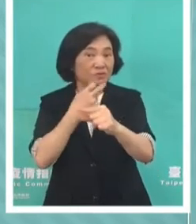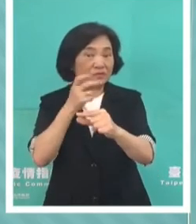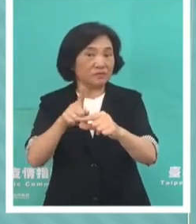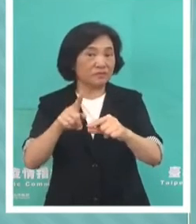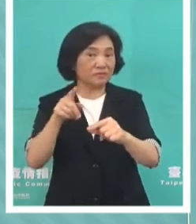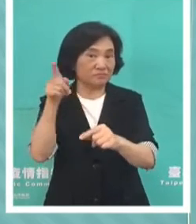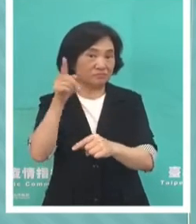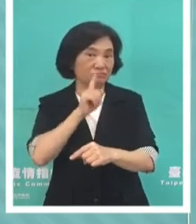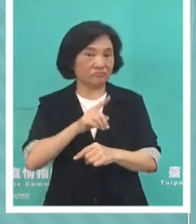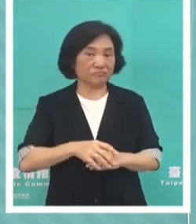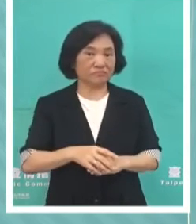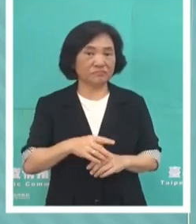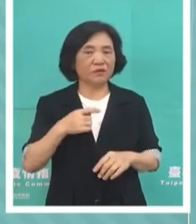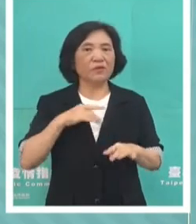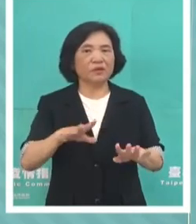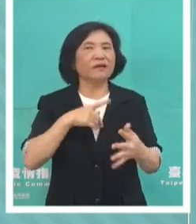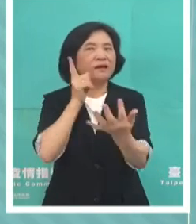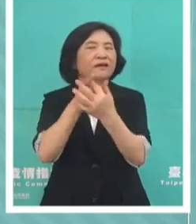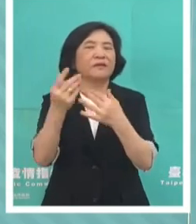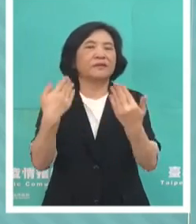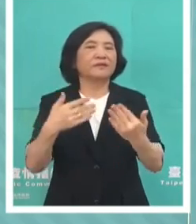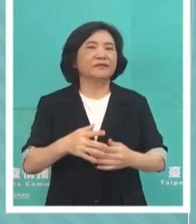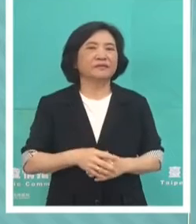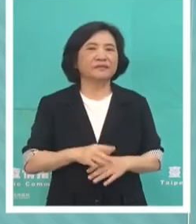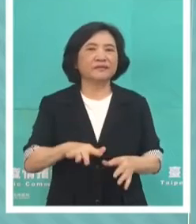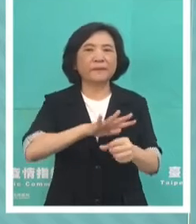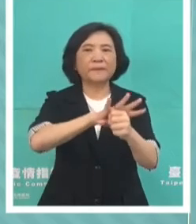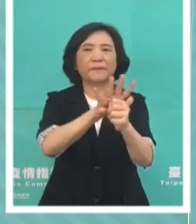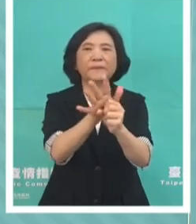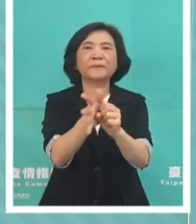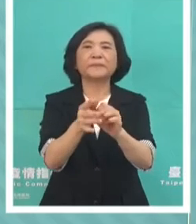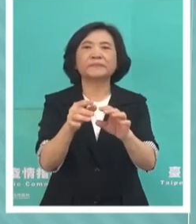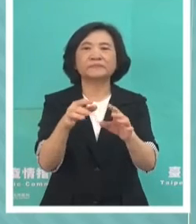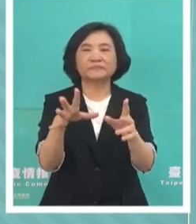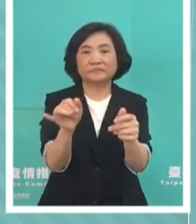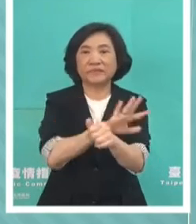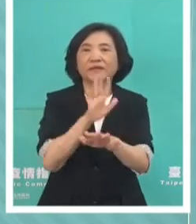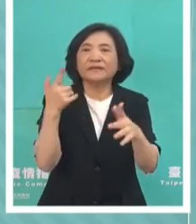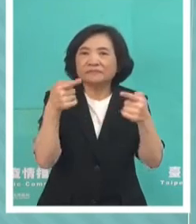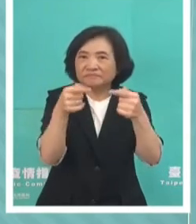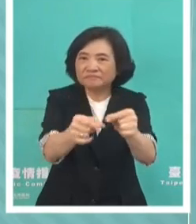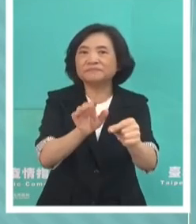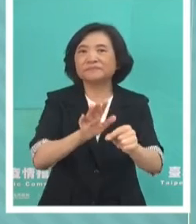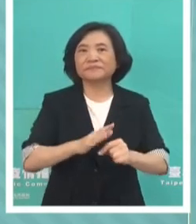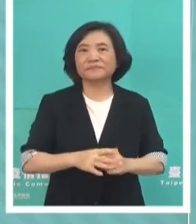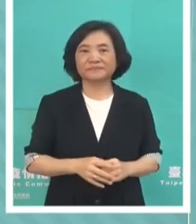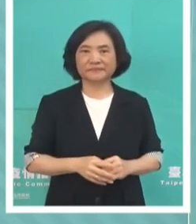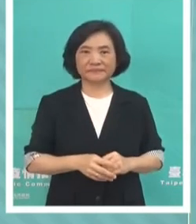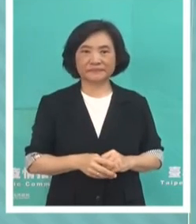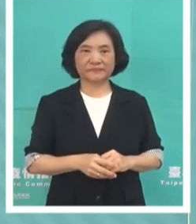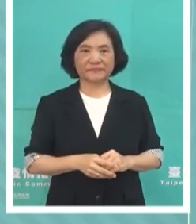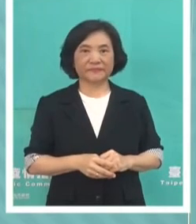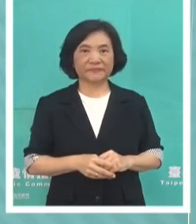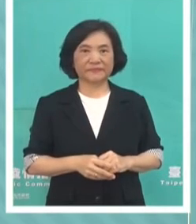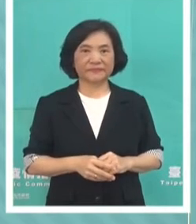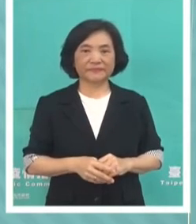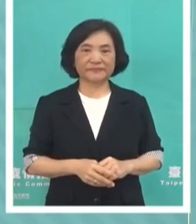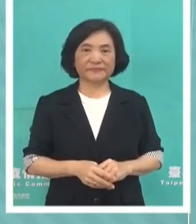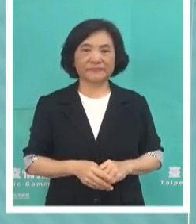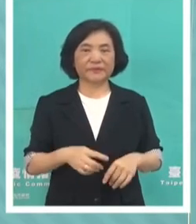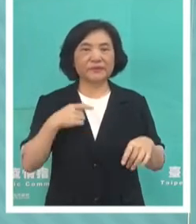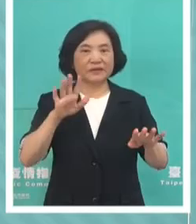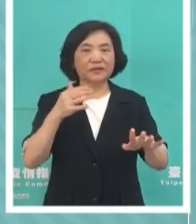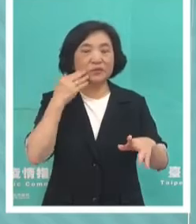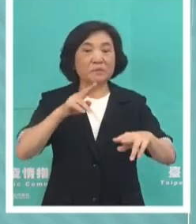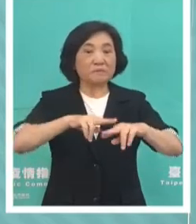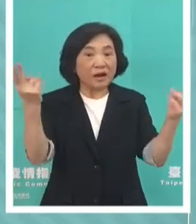天我也非常清楚你的，其实整个疫情已经趋缓了，当然，在解